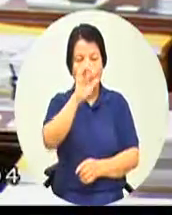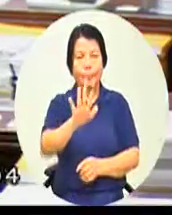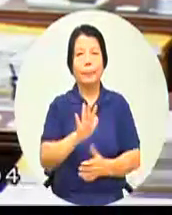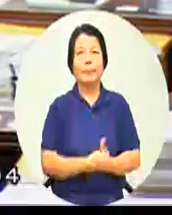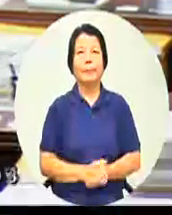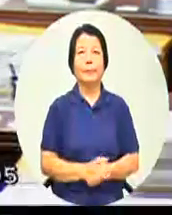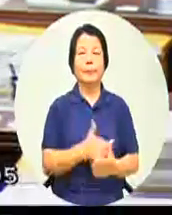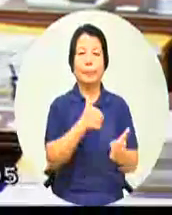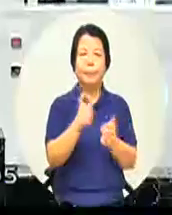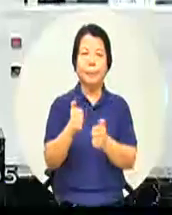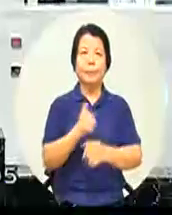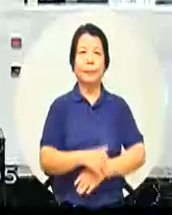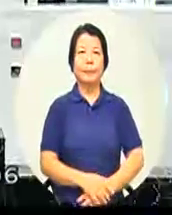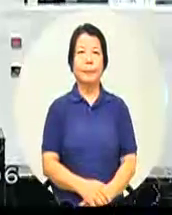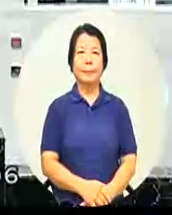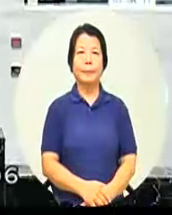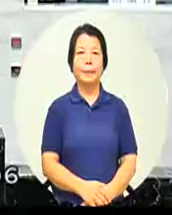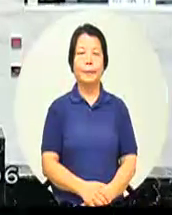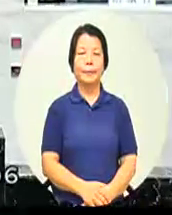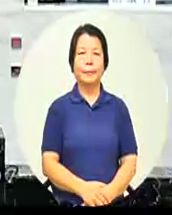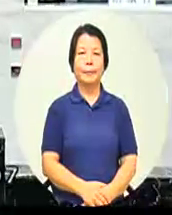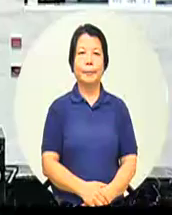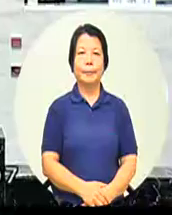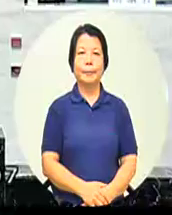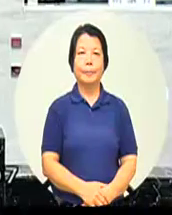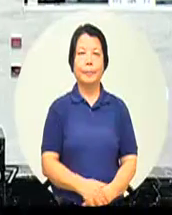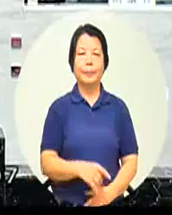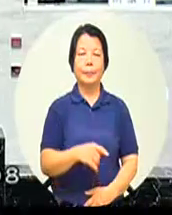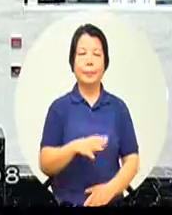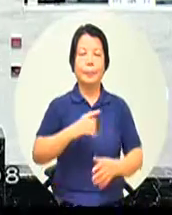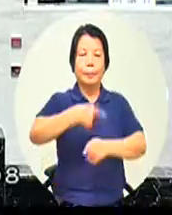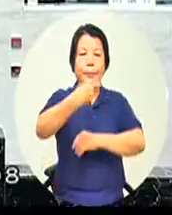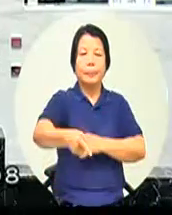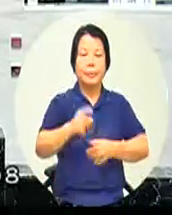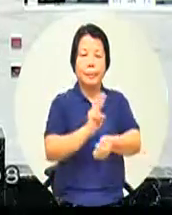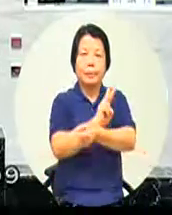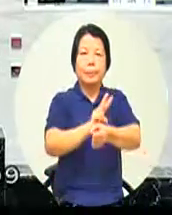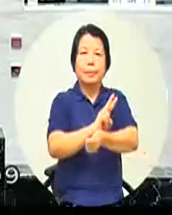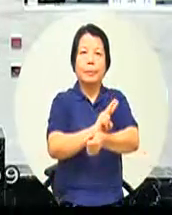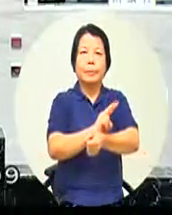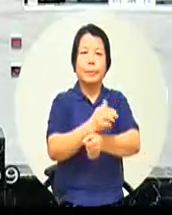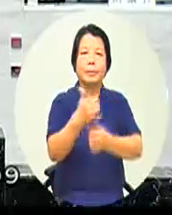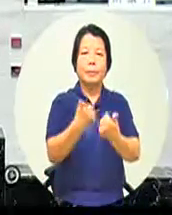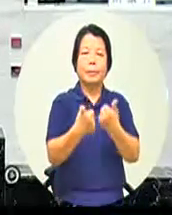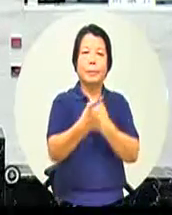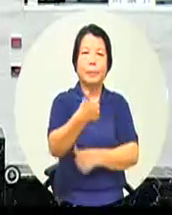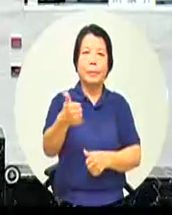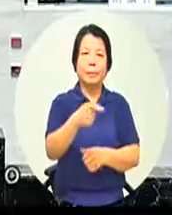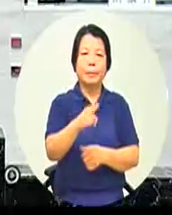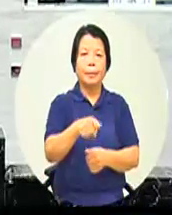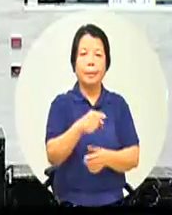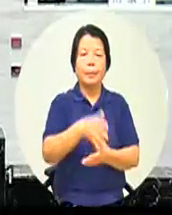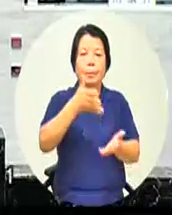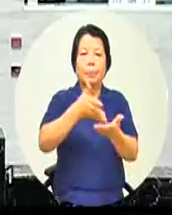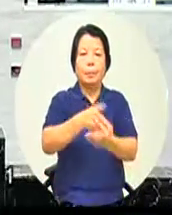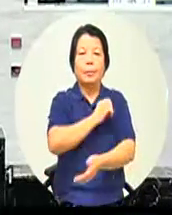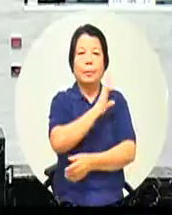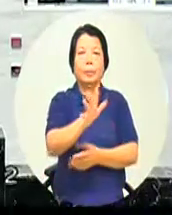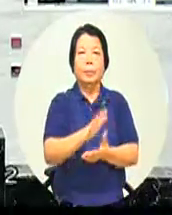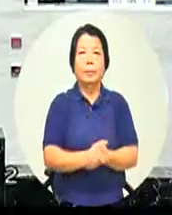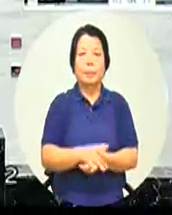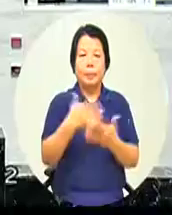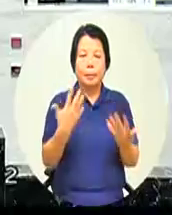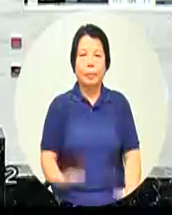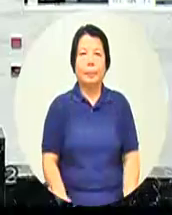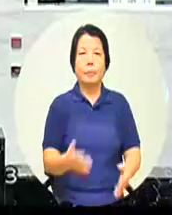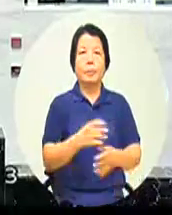谢。 谢谢我们下一位林武忠林议员，然后林武忠林议员质询完毕以后，我们